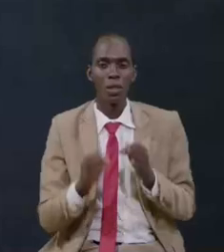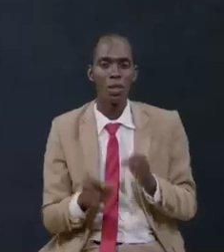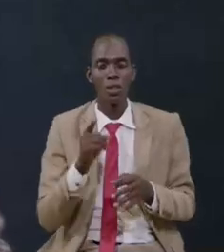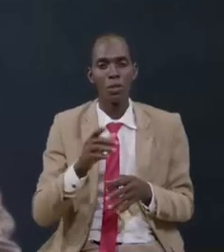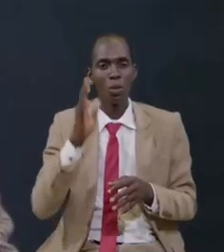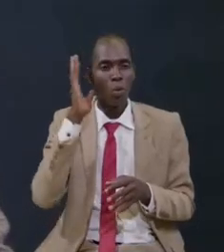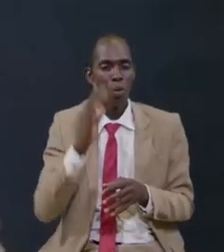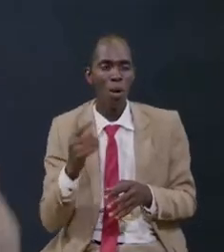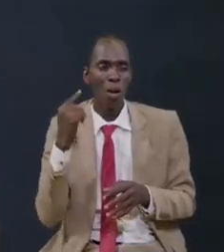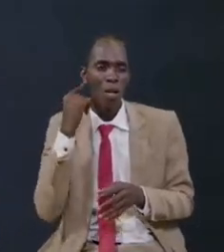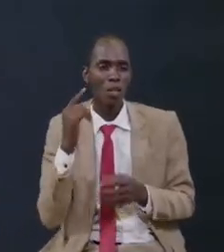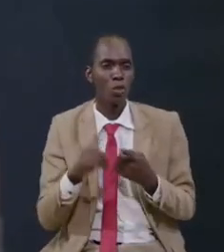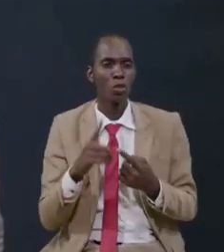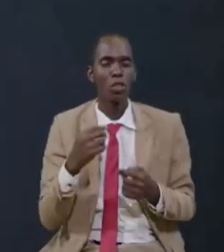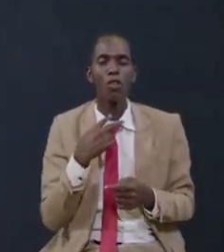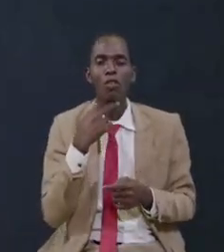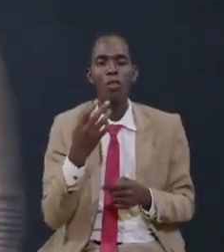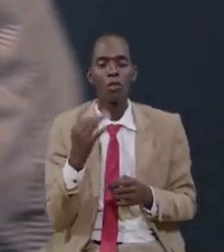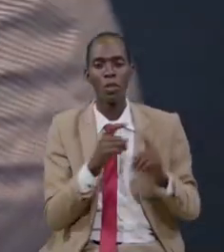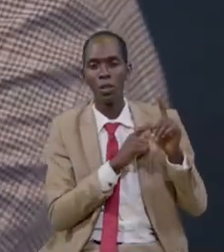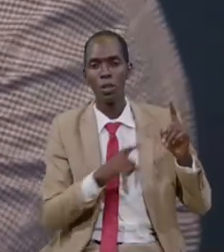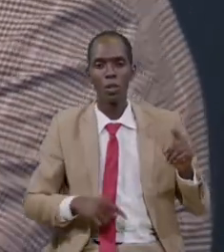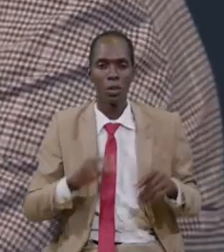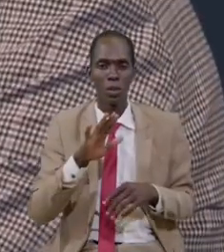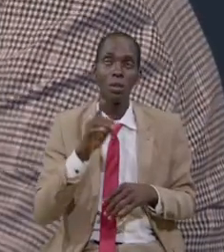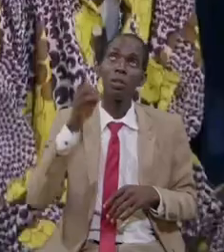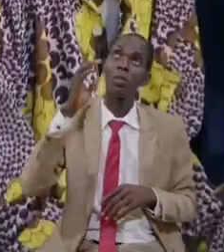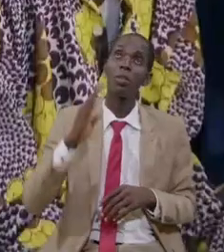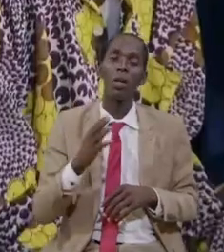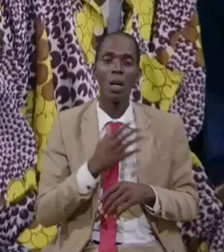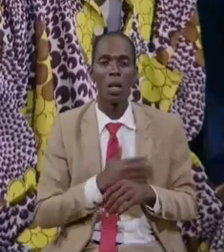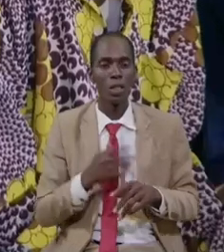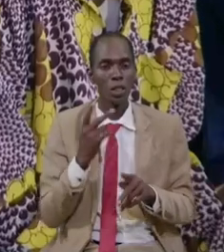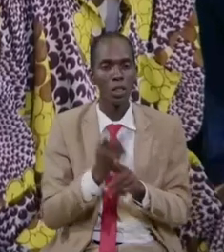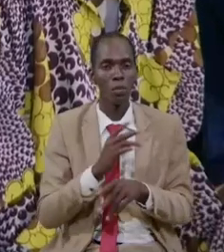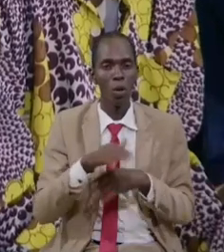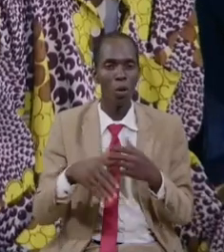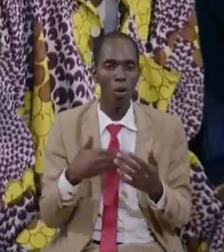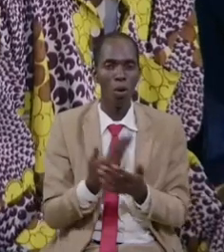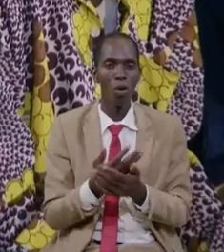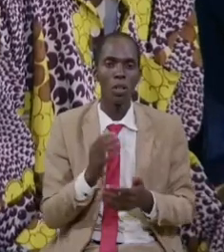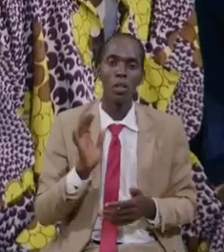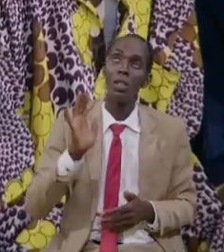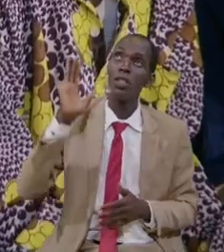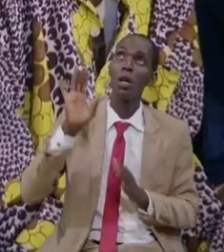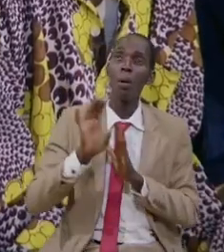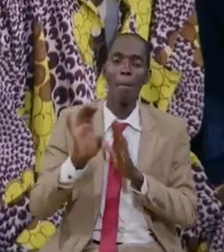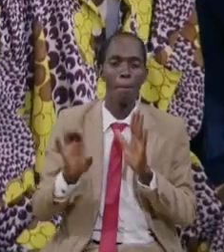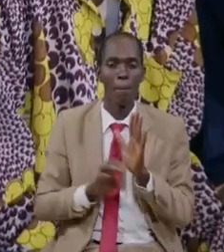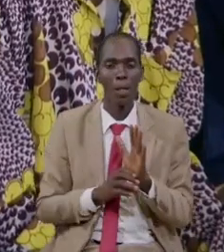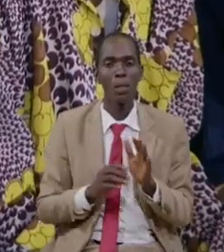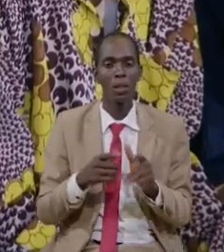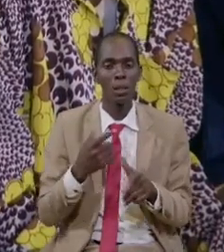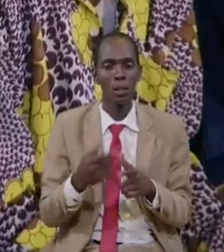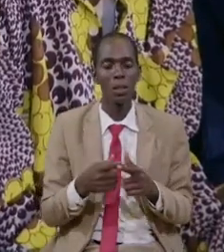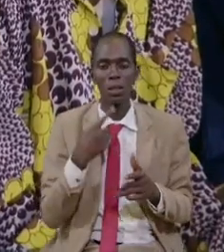de l'Éternel, votre Dieu, et si vous observez tous ses commandements, il dit, je ne vous